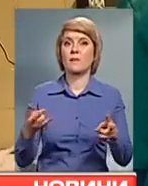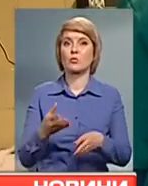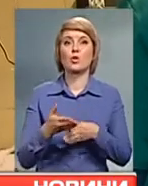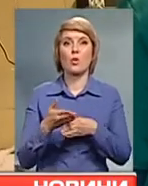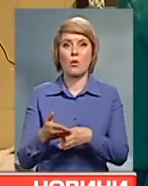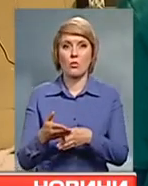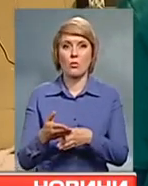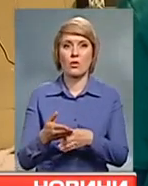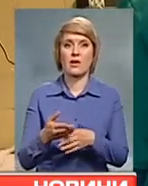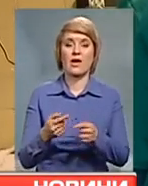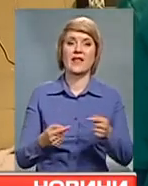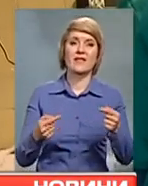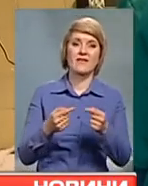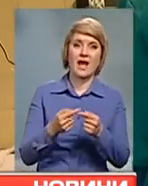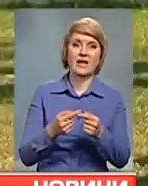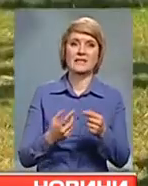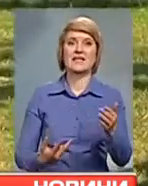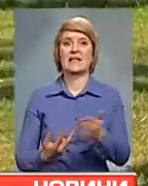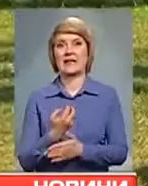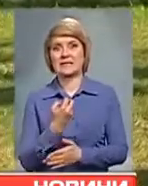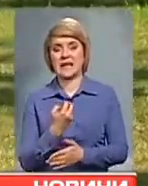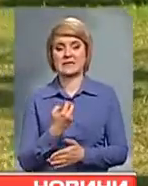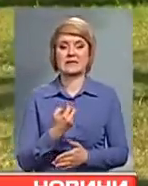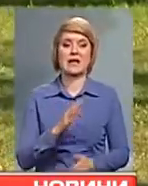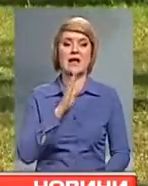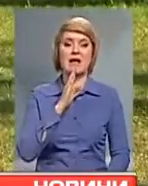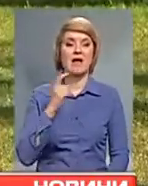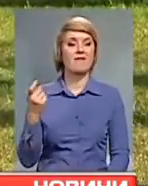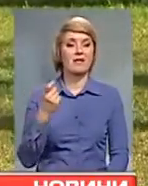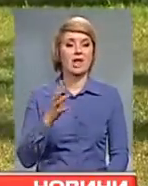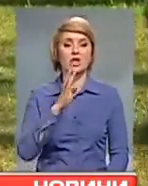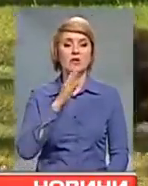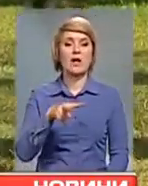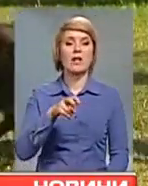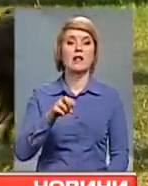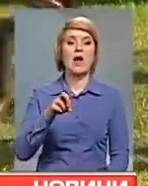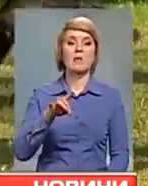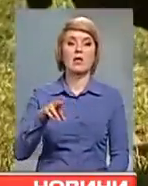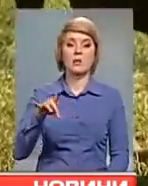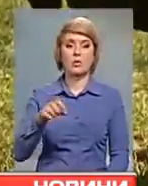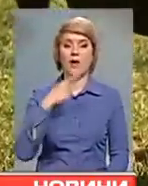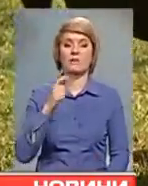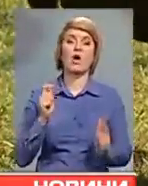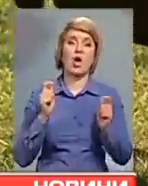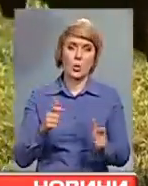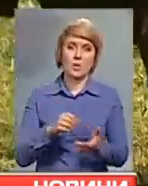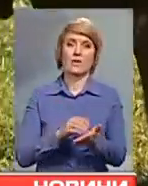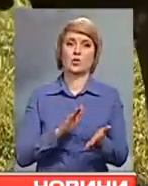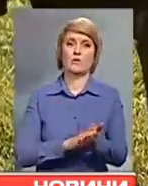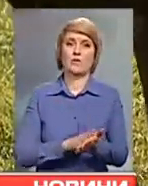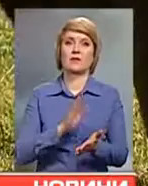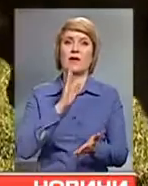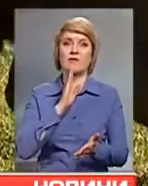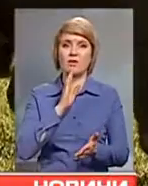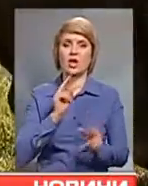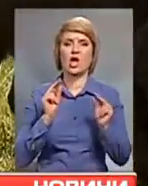наприклад, в ідентифікації, стерилізації. Ірина – власниця 4-річного лабрадора Бруно. Каже, готова реєструвати собаку. Вона